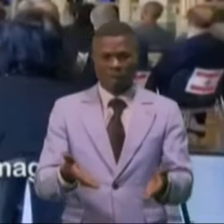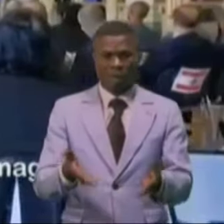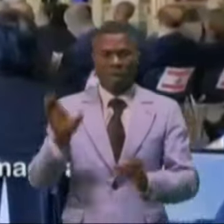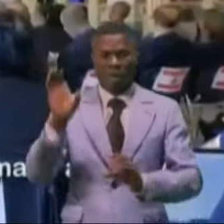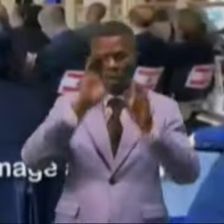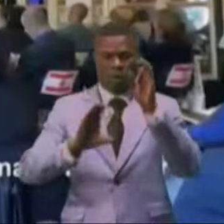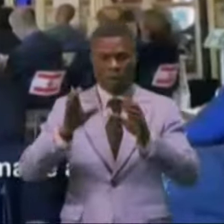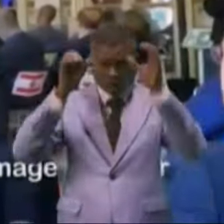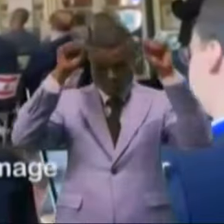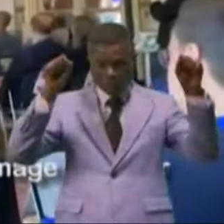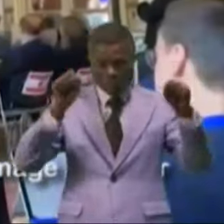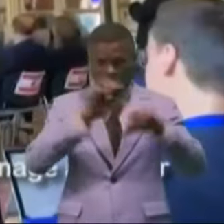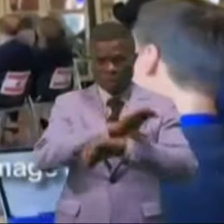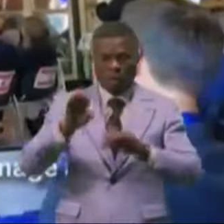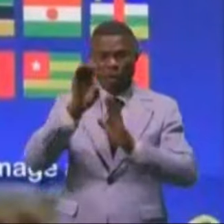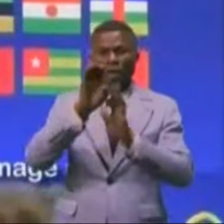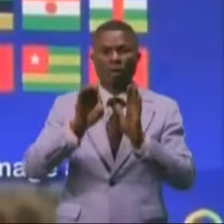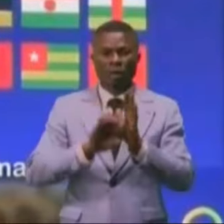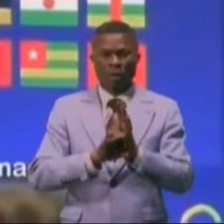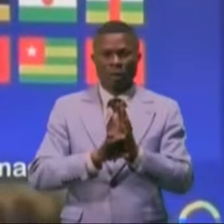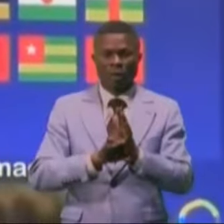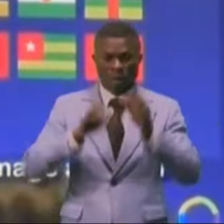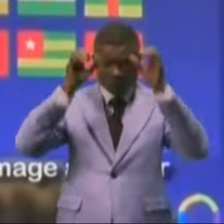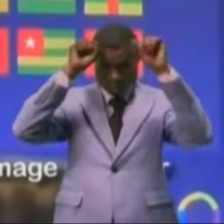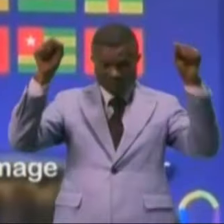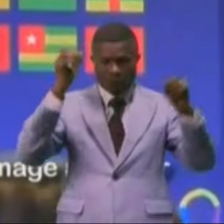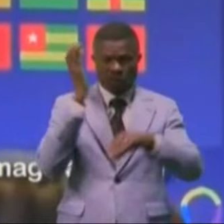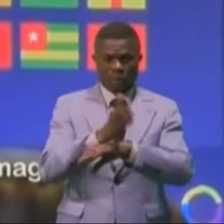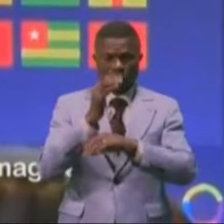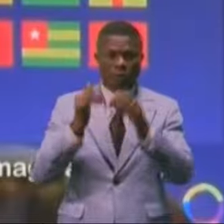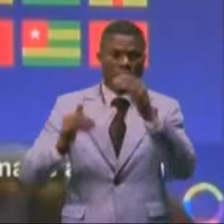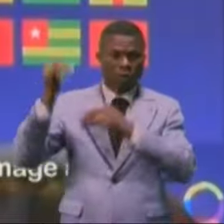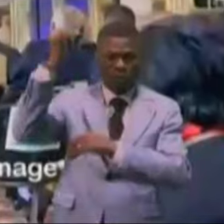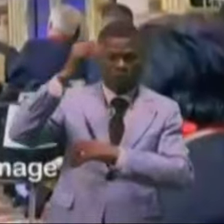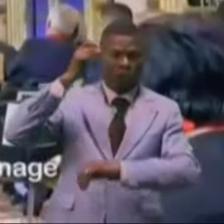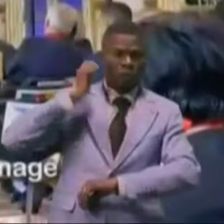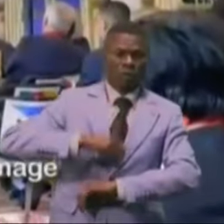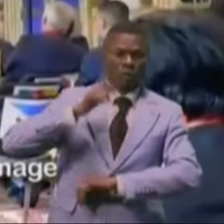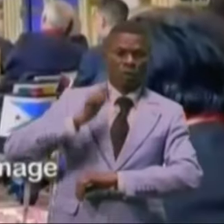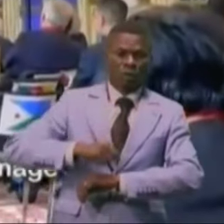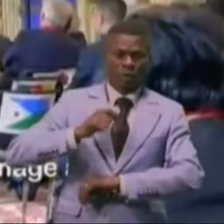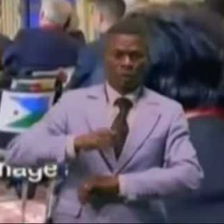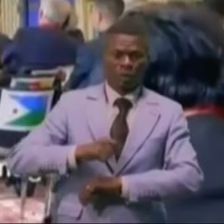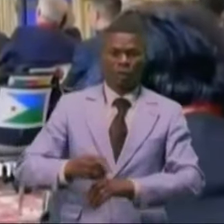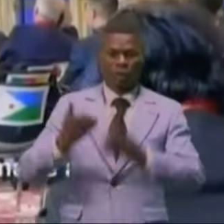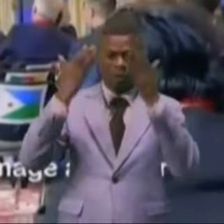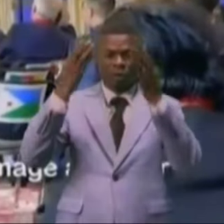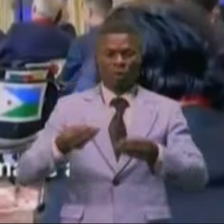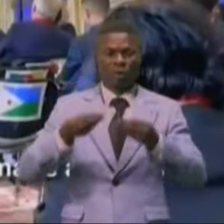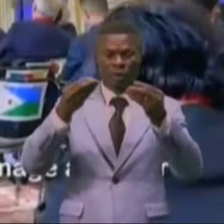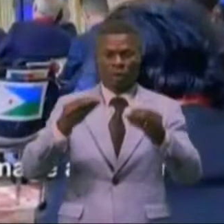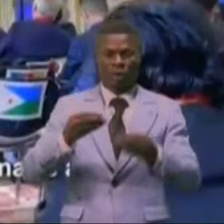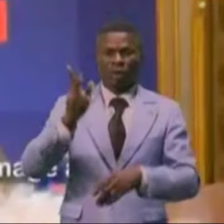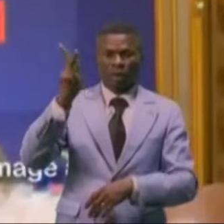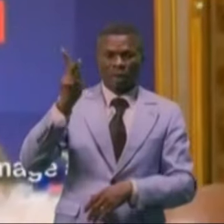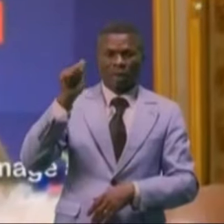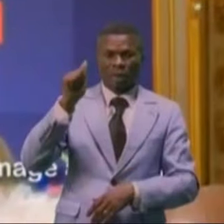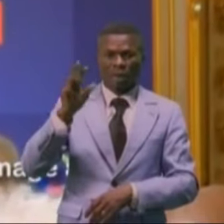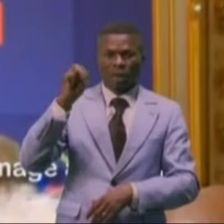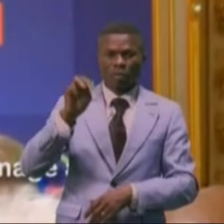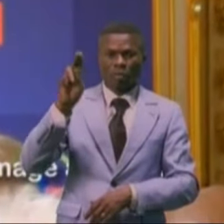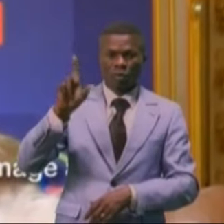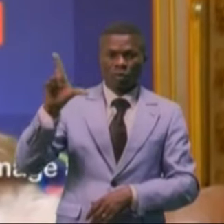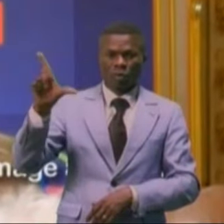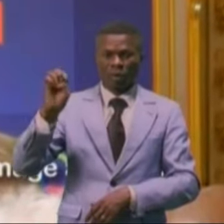le président de la Cour constitutionnelle et président du Conseil supérieur de la magistrature, Dieudonné Kamouleta. Dans sa suite, le juge